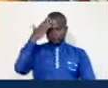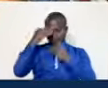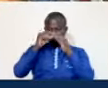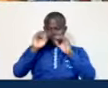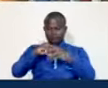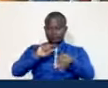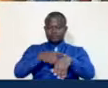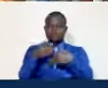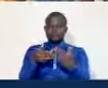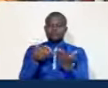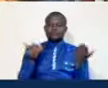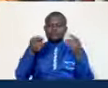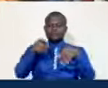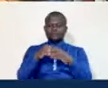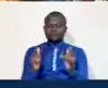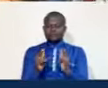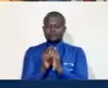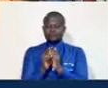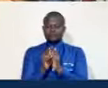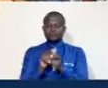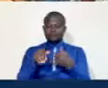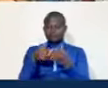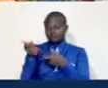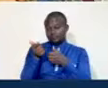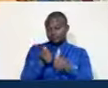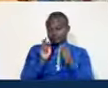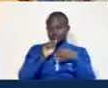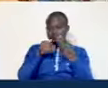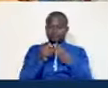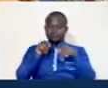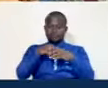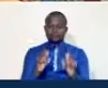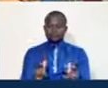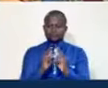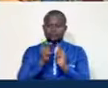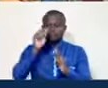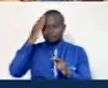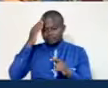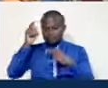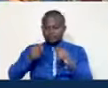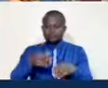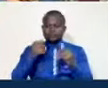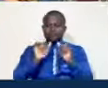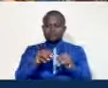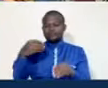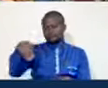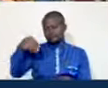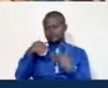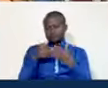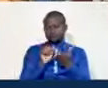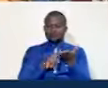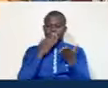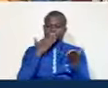gihe cyo kuzagirira inama tureshye n'abantu bazaza mu nama babe baza bakadusigira amadovize, bakaba